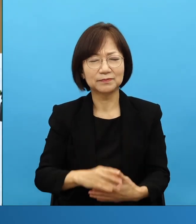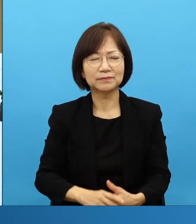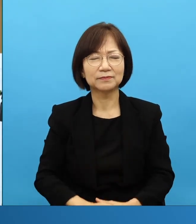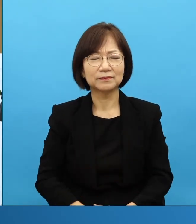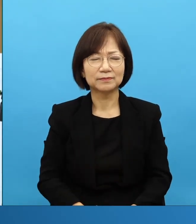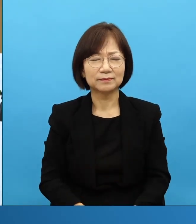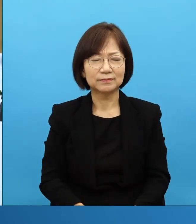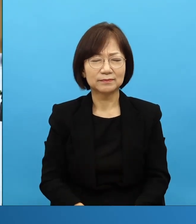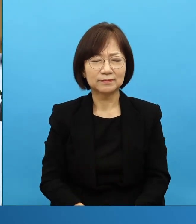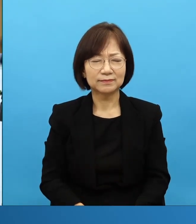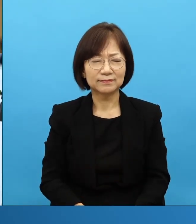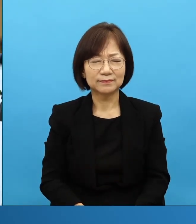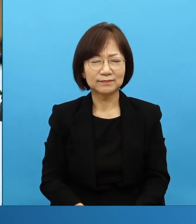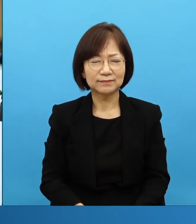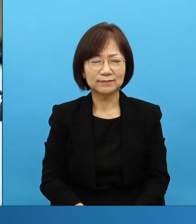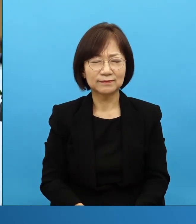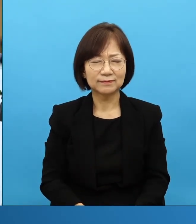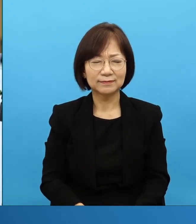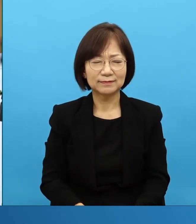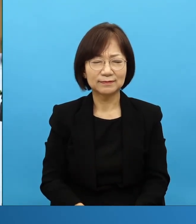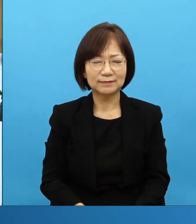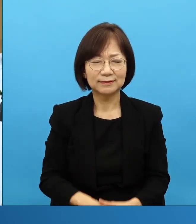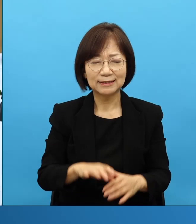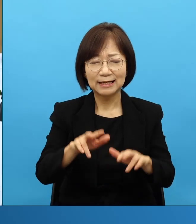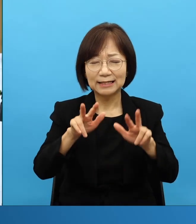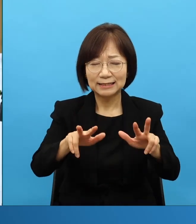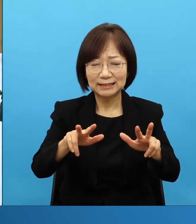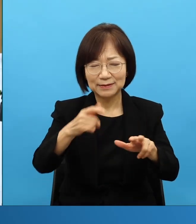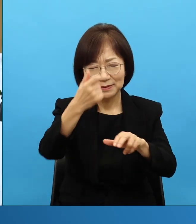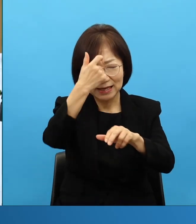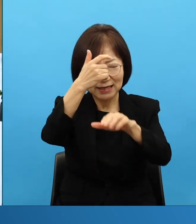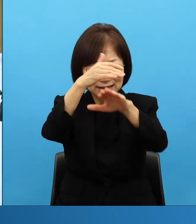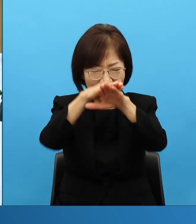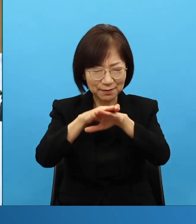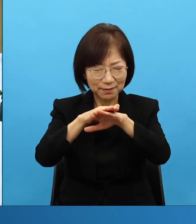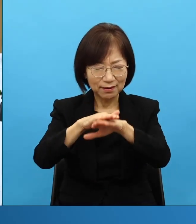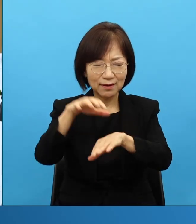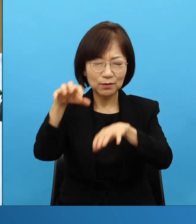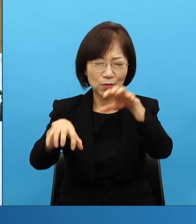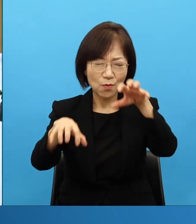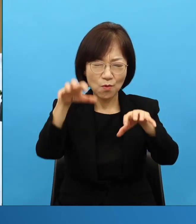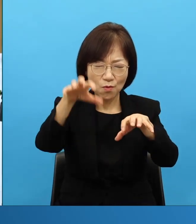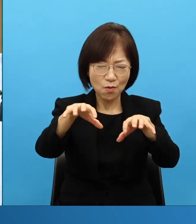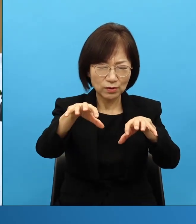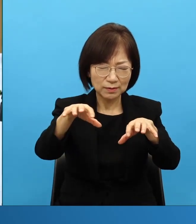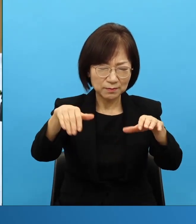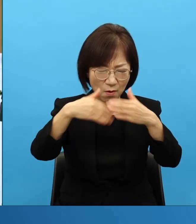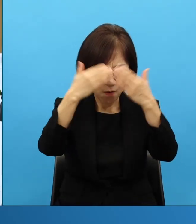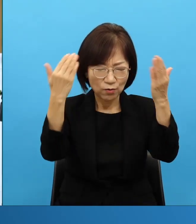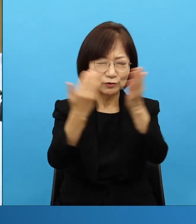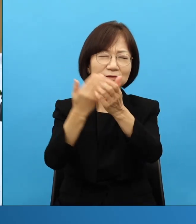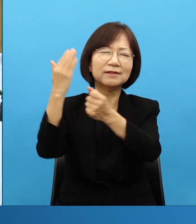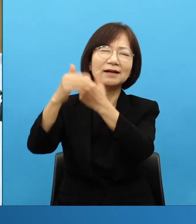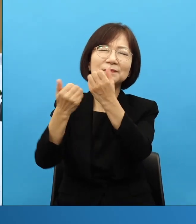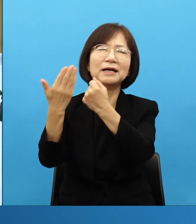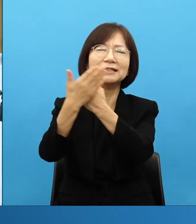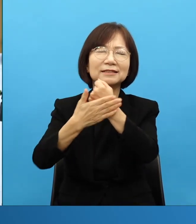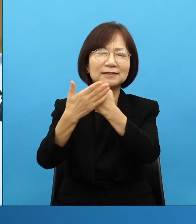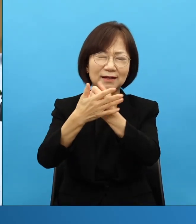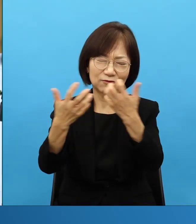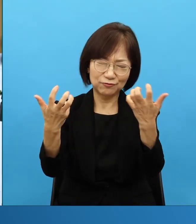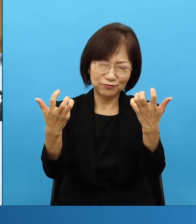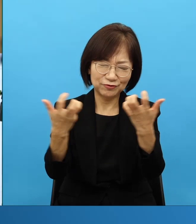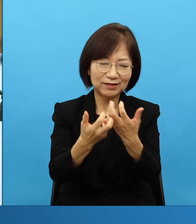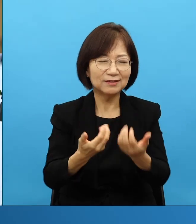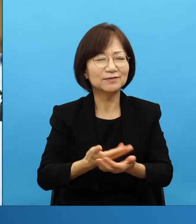answers. 이 시간 예배드리는 모든 처소마다 하나님의 은혜 속에 있게 하시고 May all the places